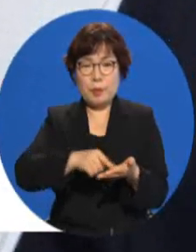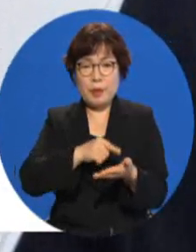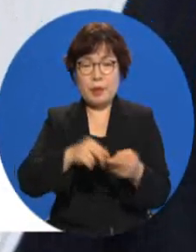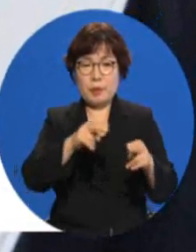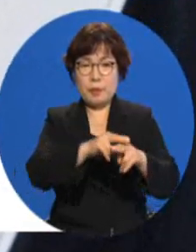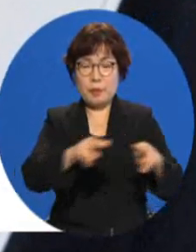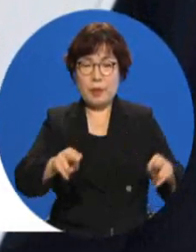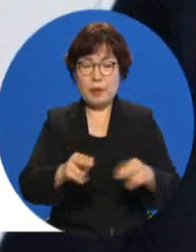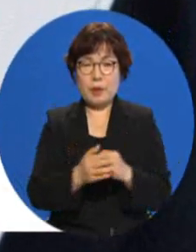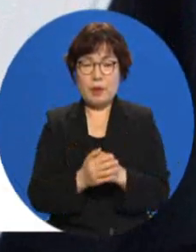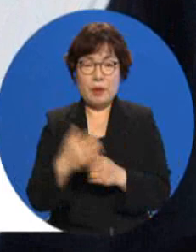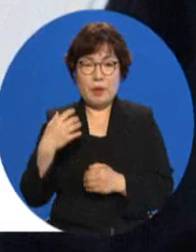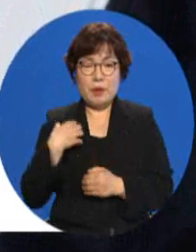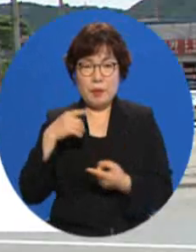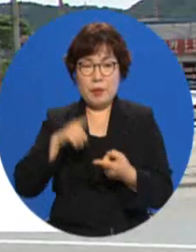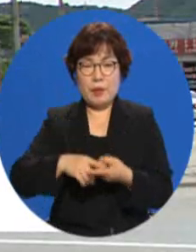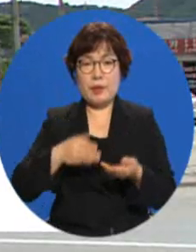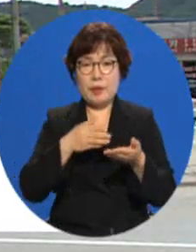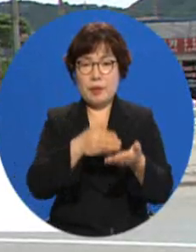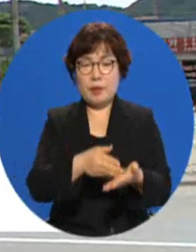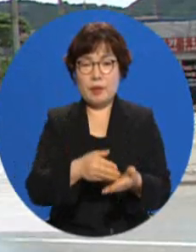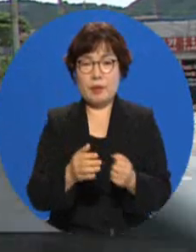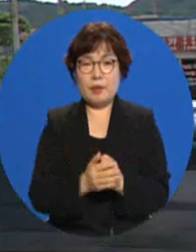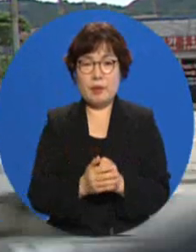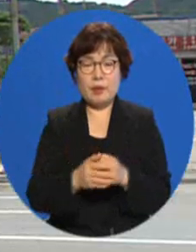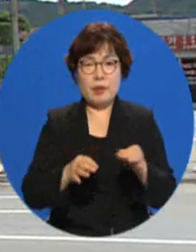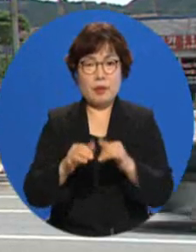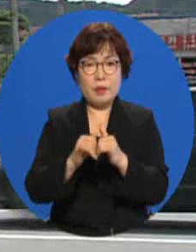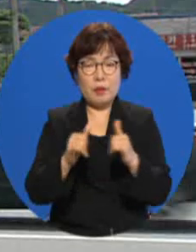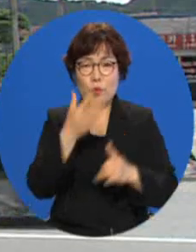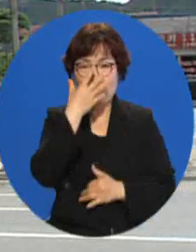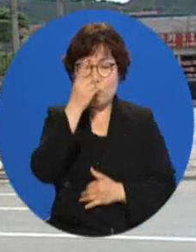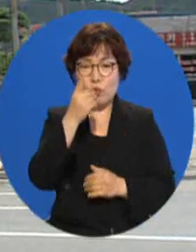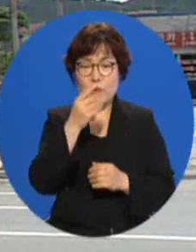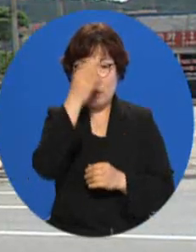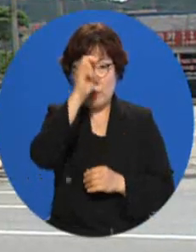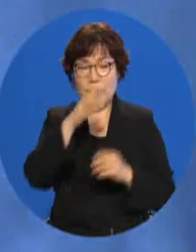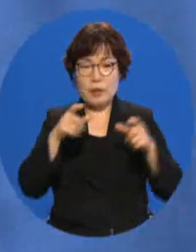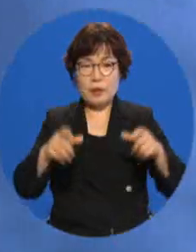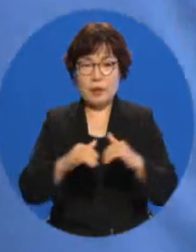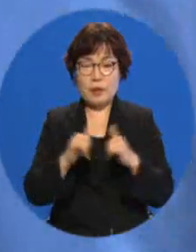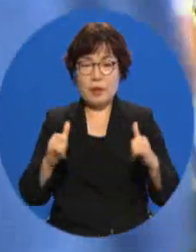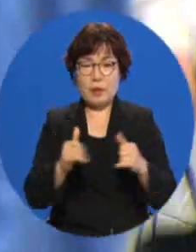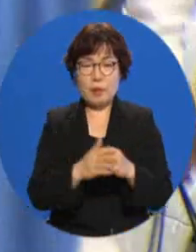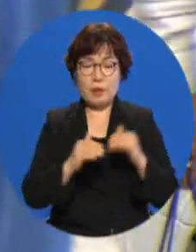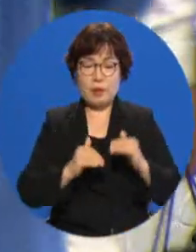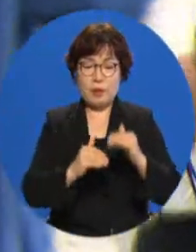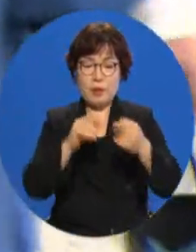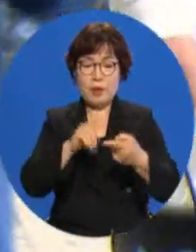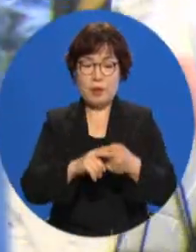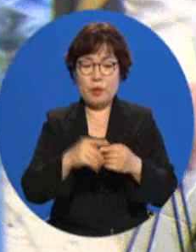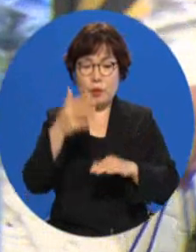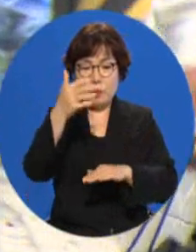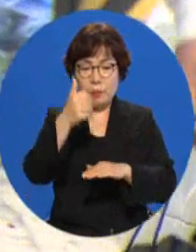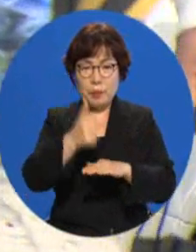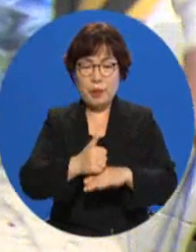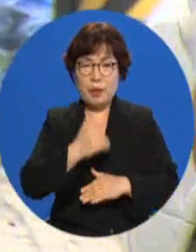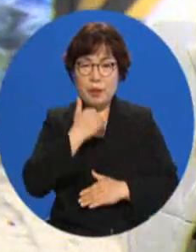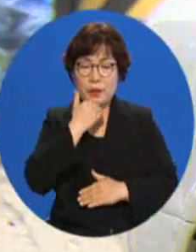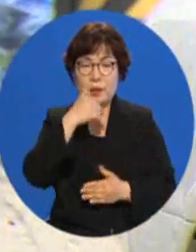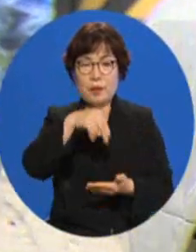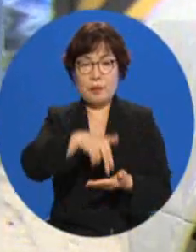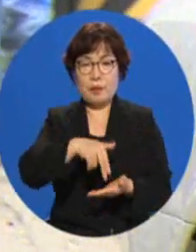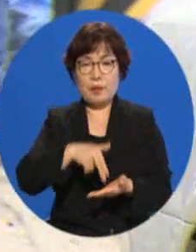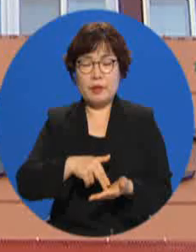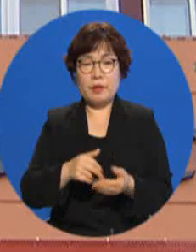책임을 묻고 있습니다. 광양지역 상공인들은 지역사회 갈등을 우려하며 절차에 따라 중재 결과를 기다려야 한다는